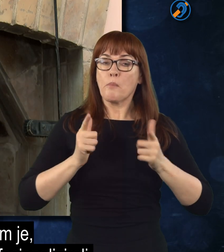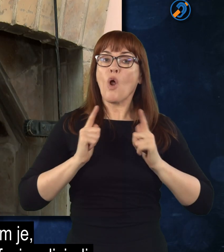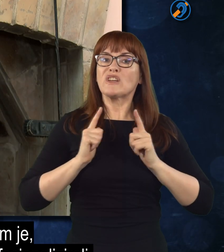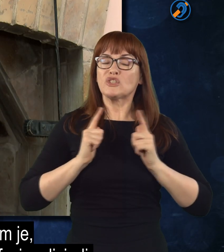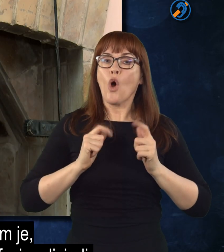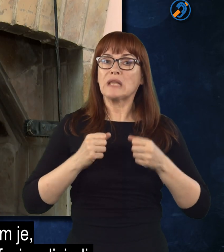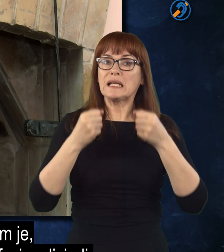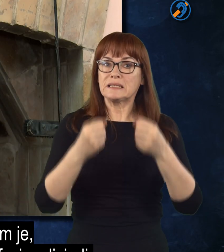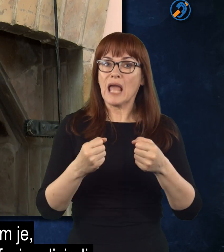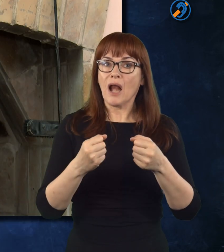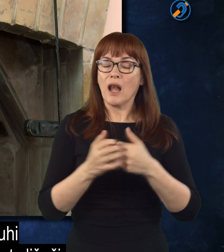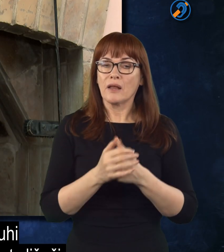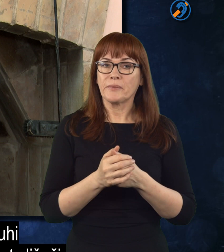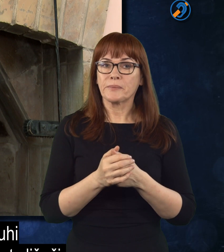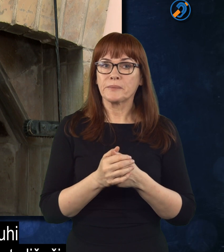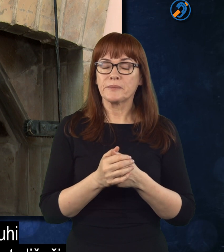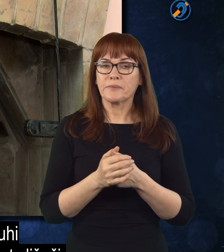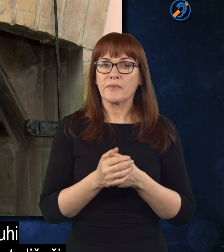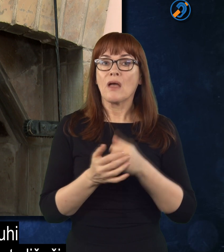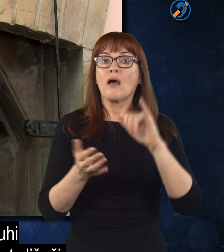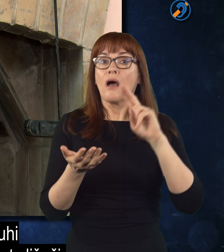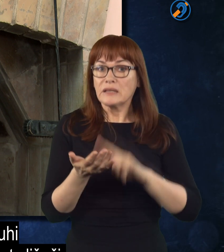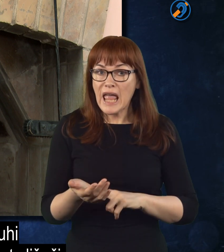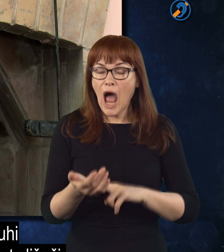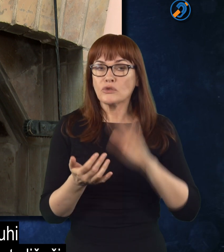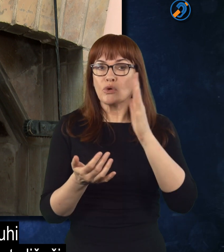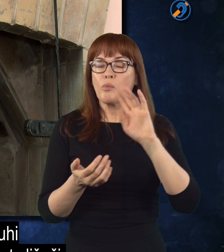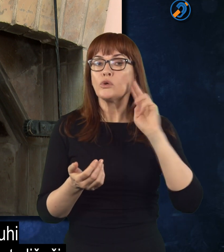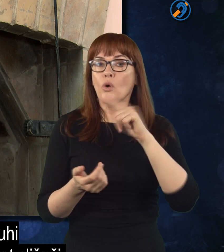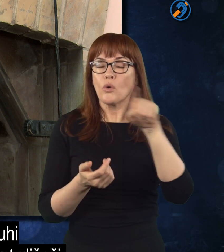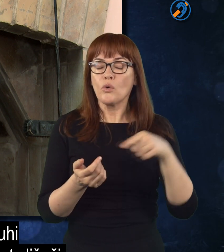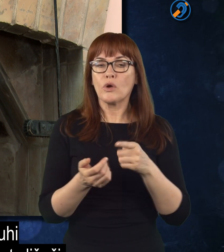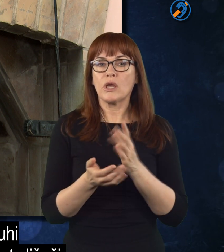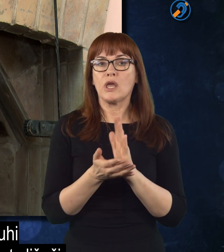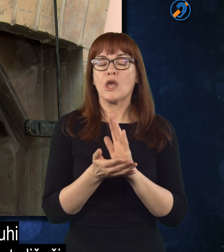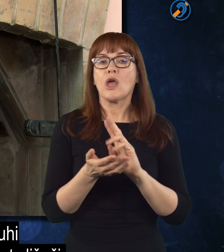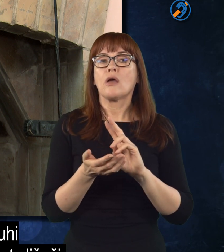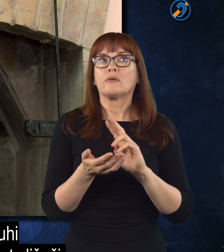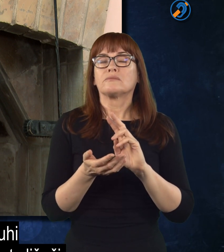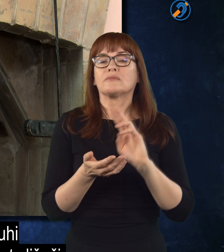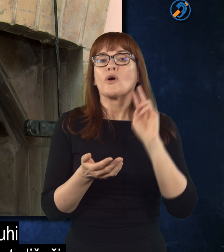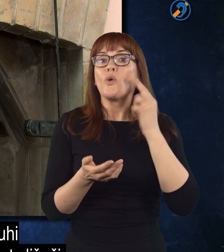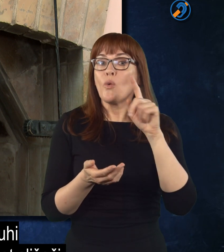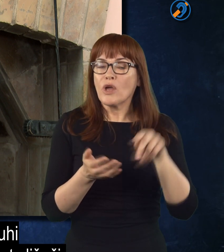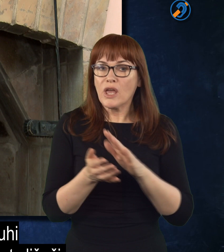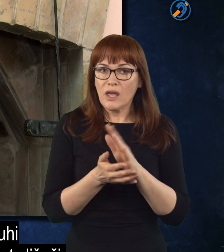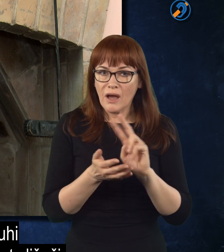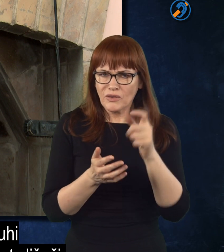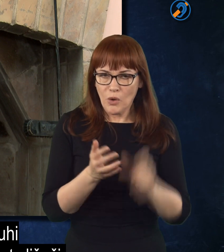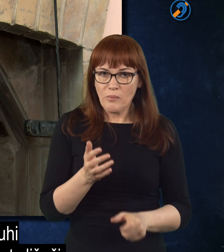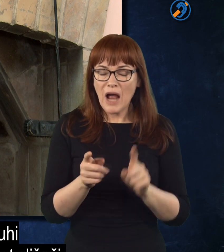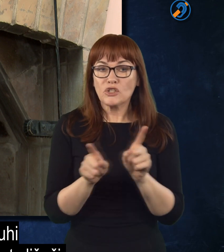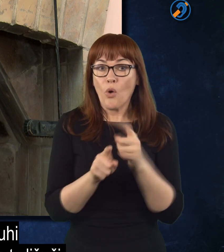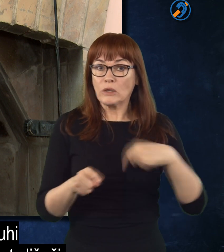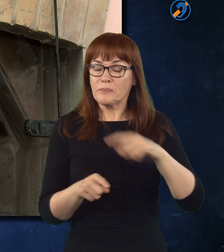poklic profesionalizirali, da dejansko bodo gluhi tolmači tudi tolmači, tako kot